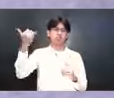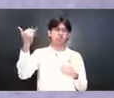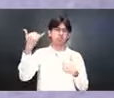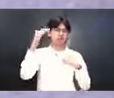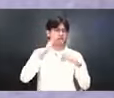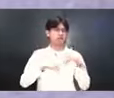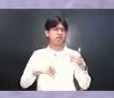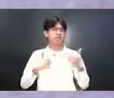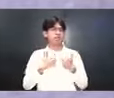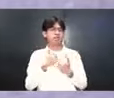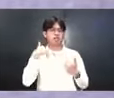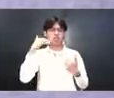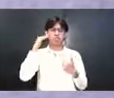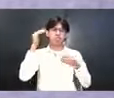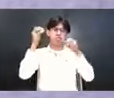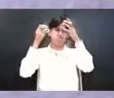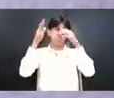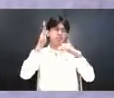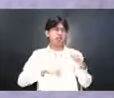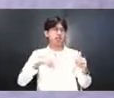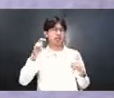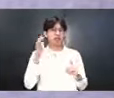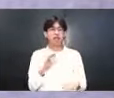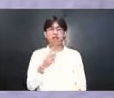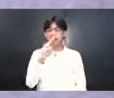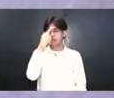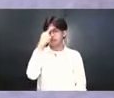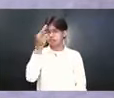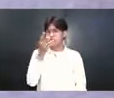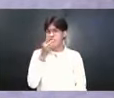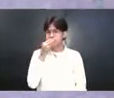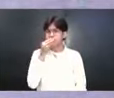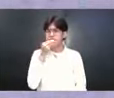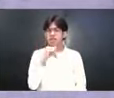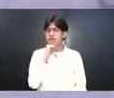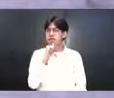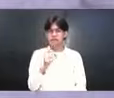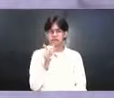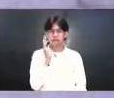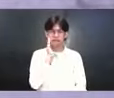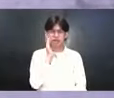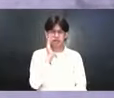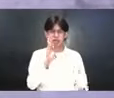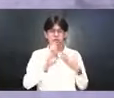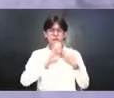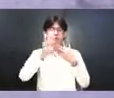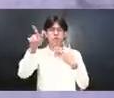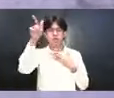finally realize, hindi nga pala, makauwi na nga.